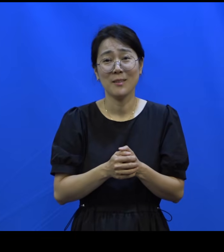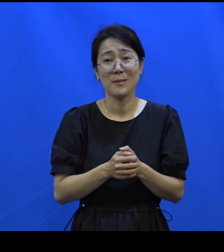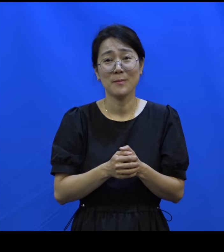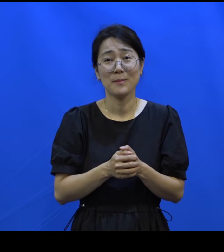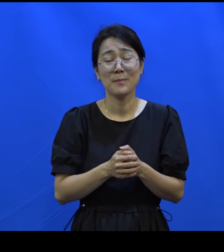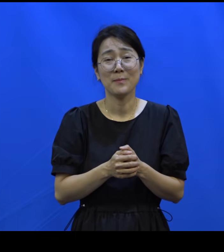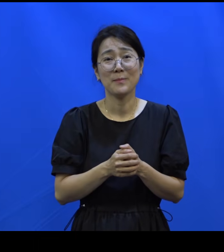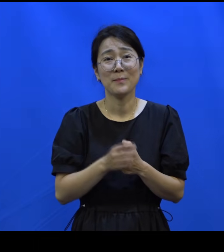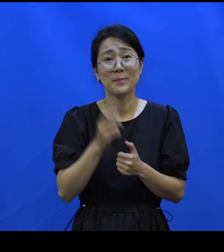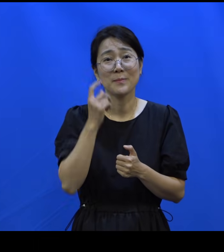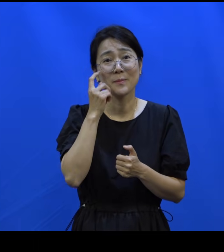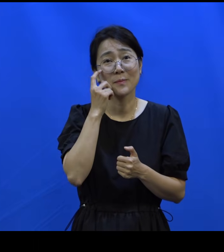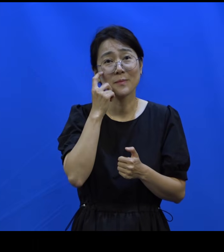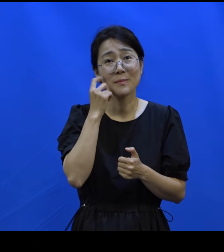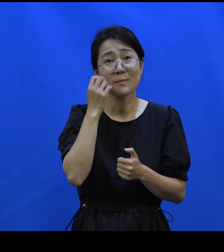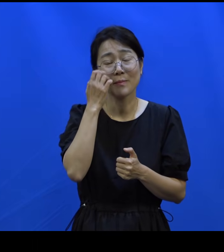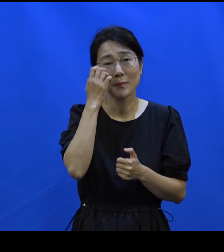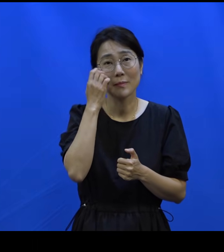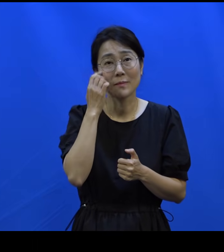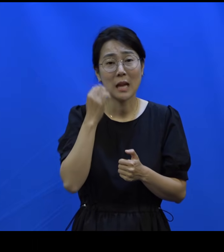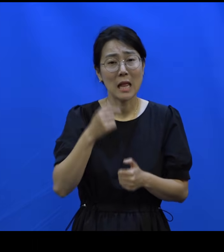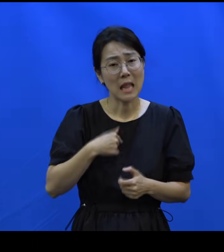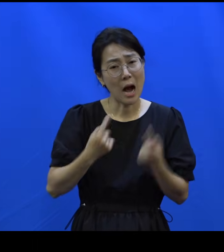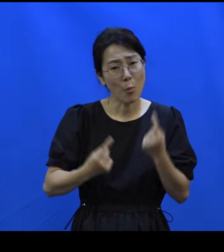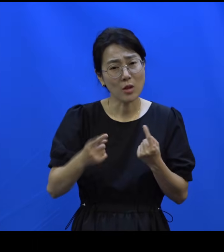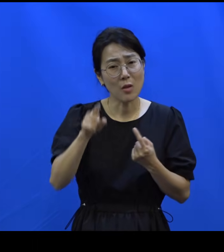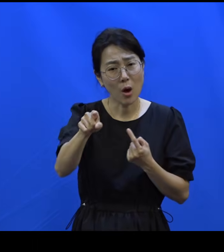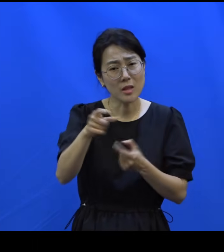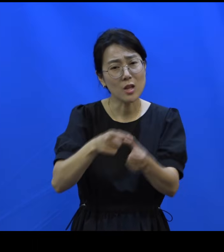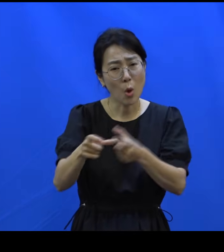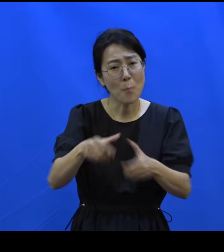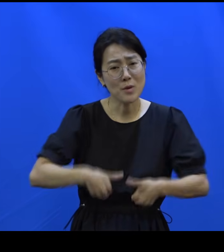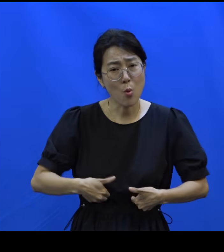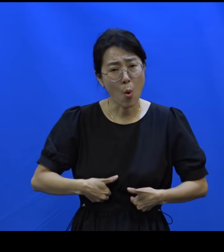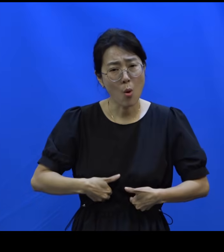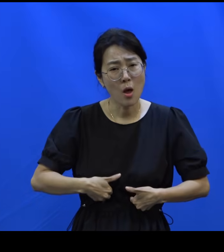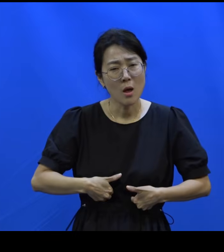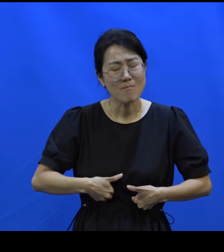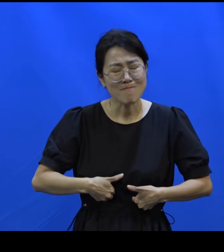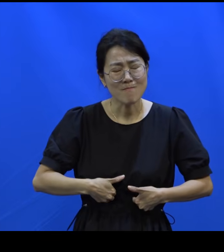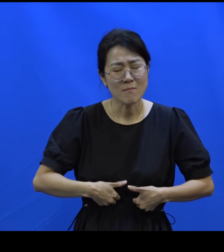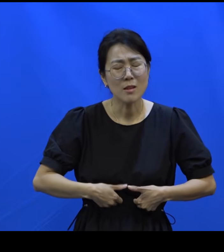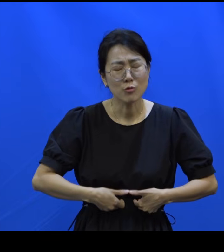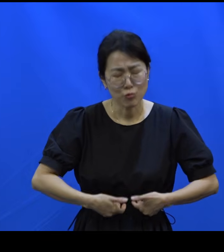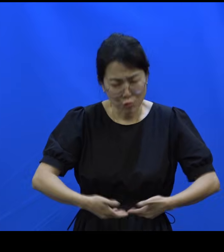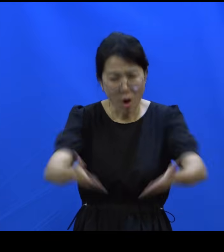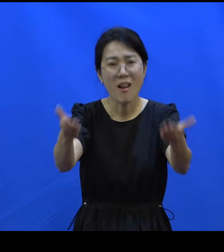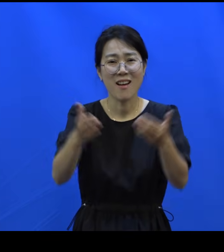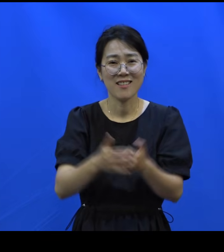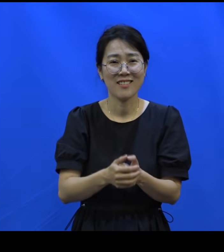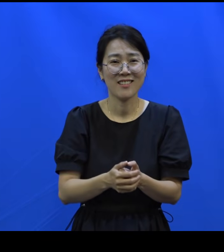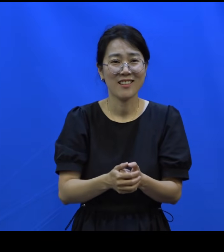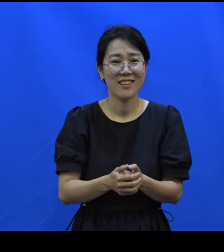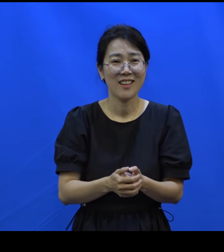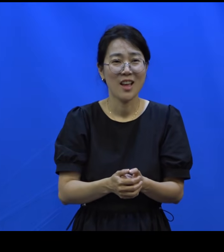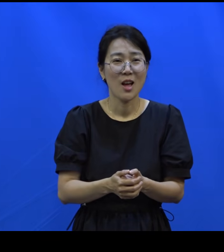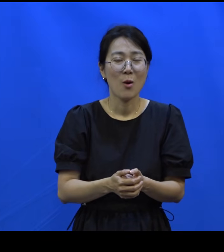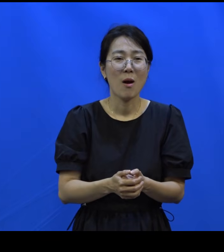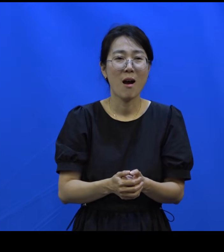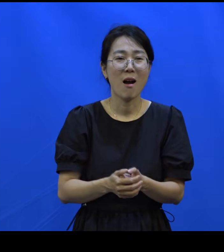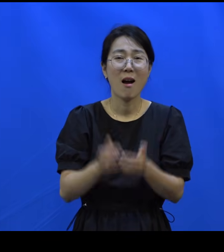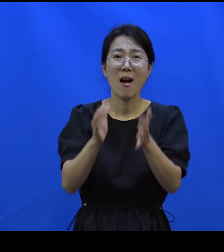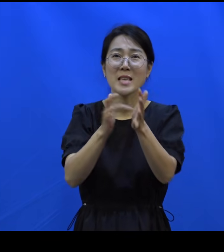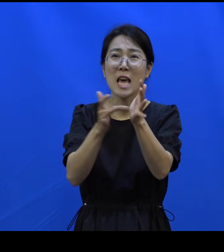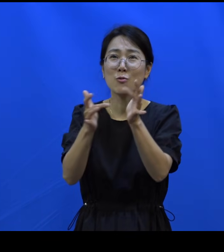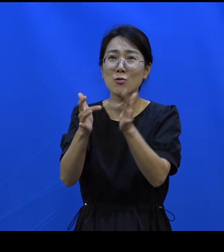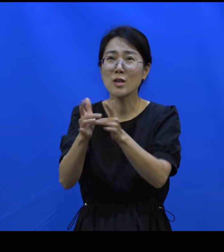거예요. 어쩌면 그 돈이 나보다 그 사람에게 더 필요할지도 모른다는 거예요. 자, 이것은 급진 중에서도 급진적인 삶이죠. 왜